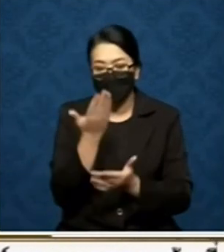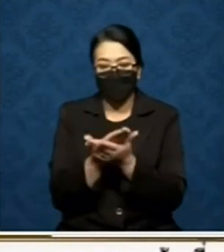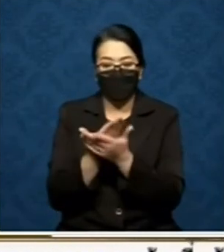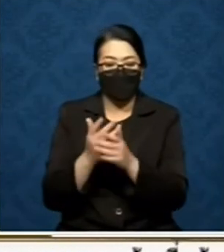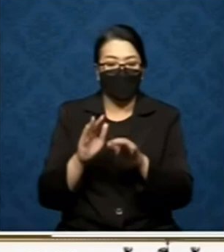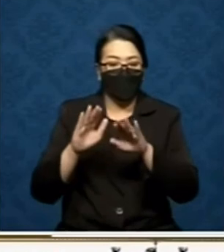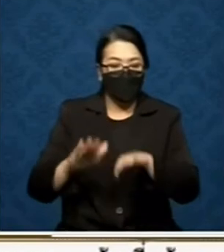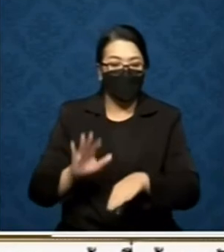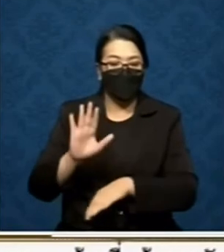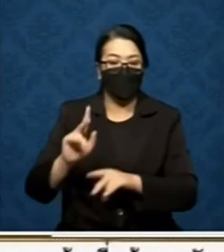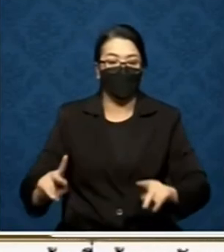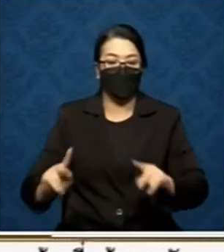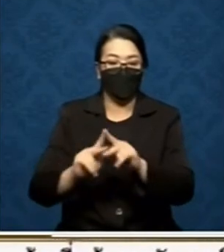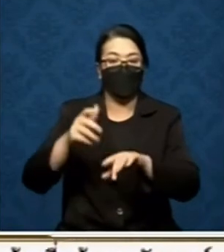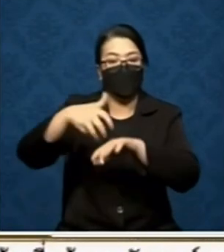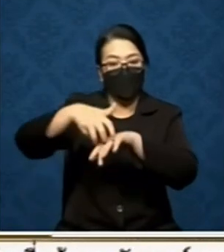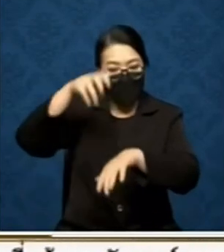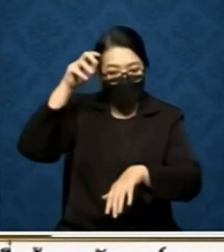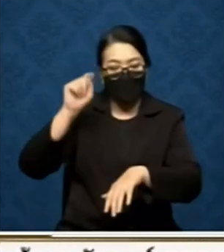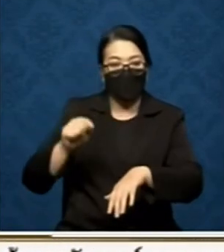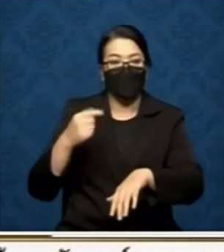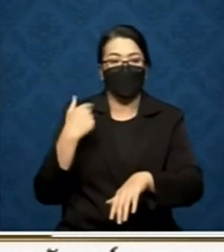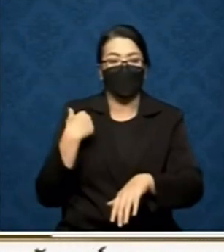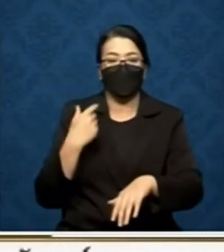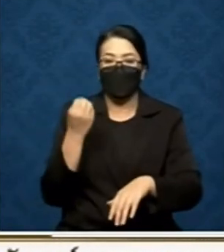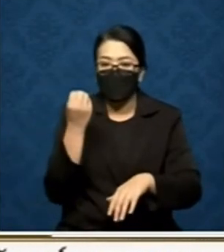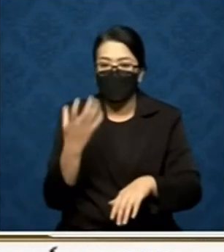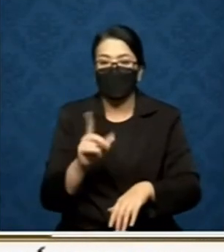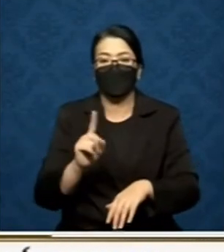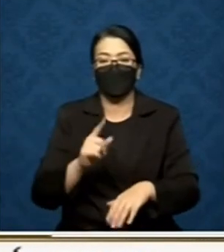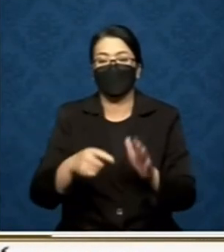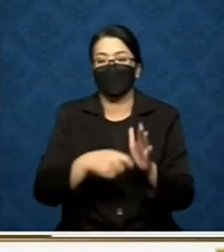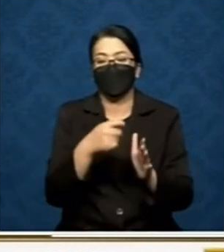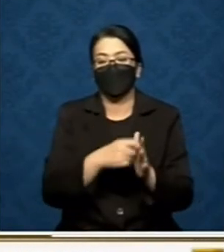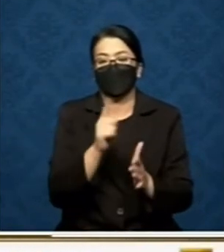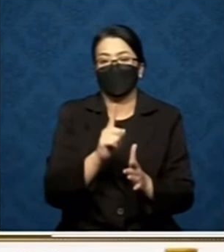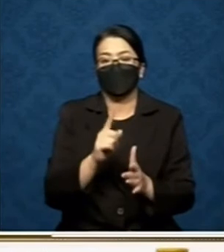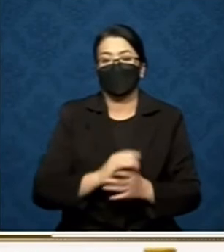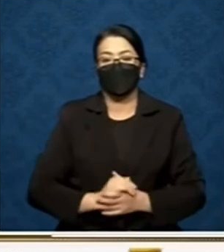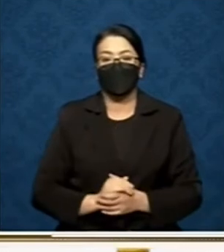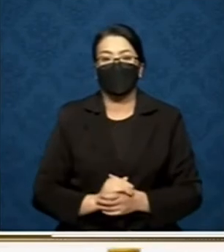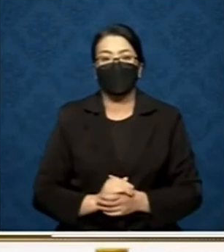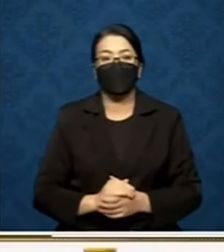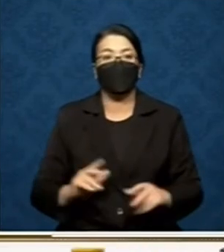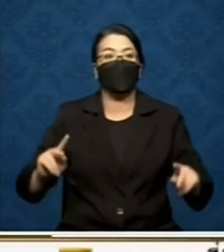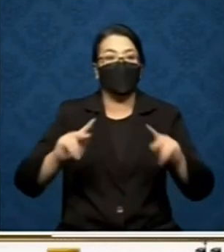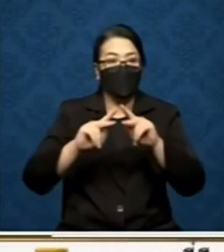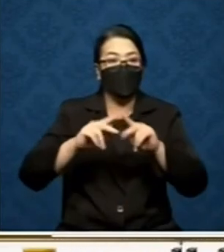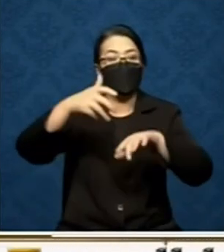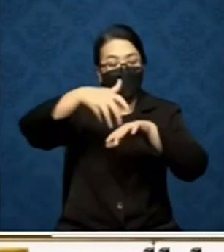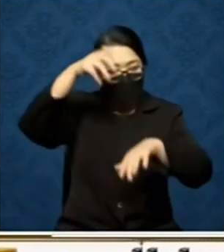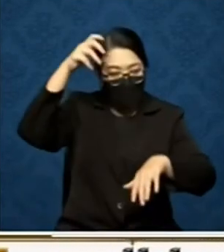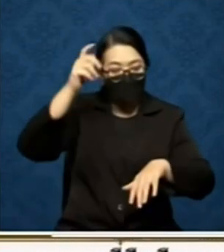ของกระทรวงมหาดไทยค่อนข้างมากก็ด้วยเหตุผลที่ว่ากระทรวงมหาดไทย